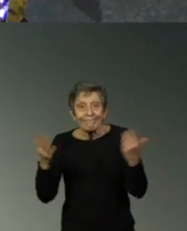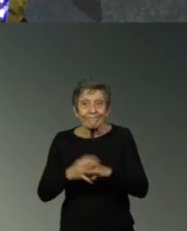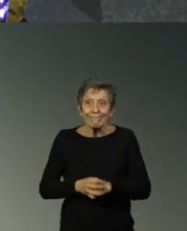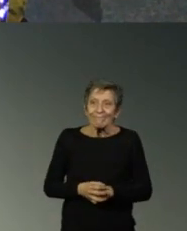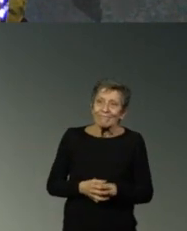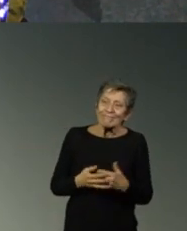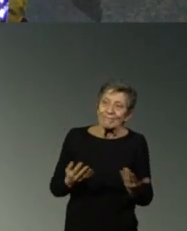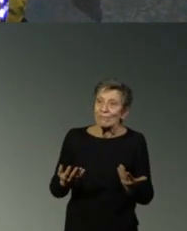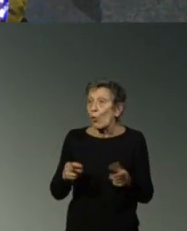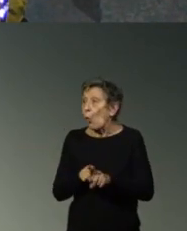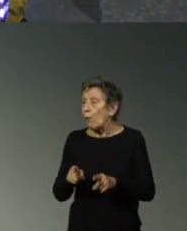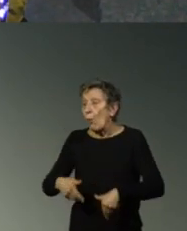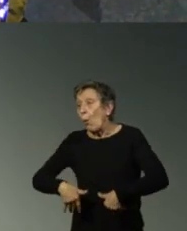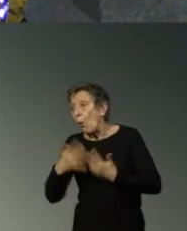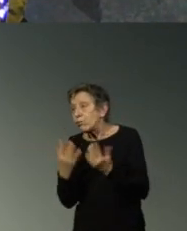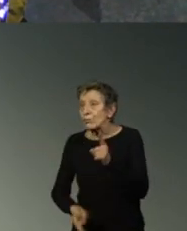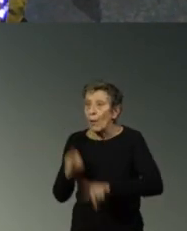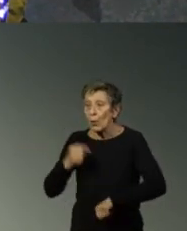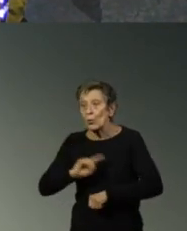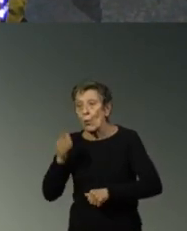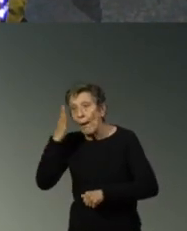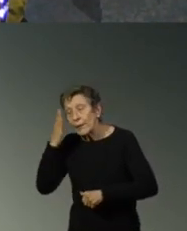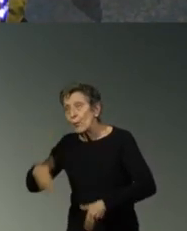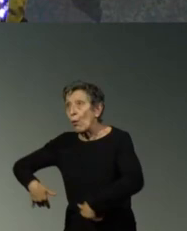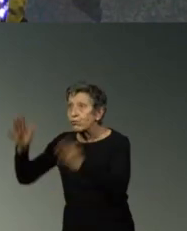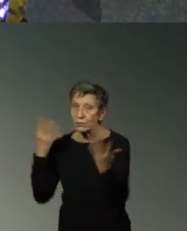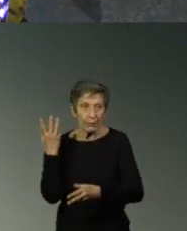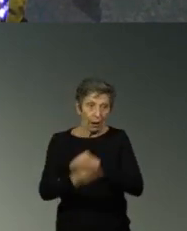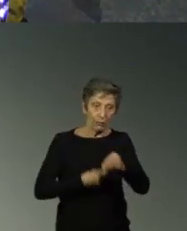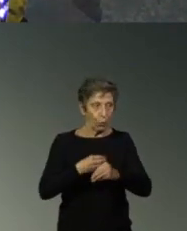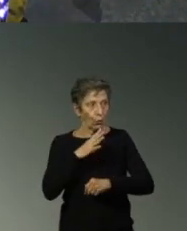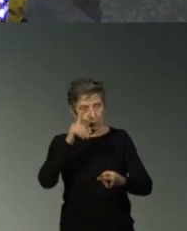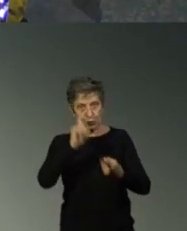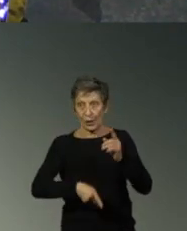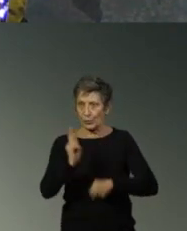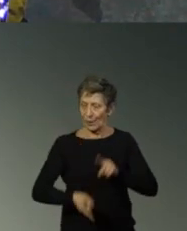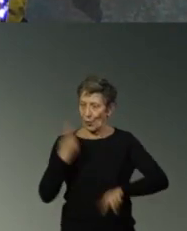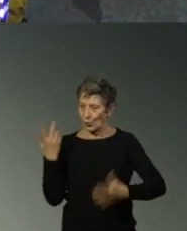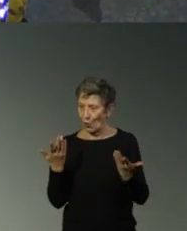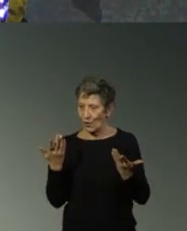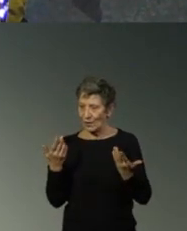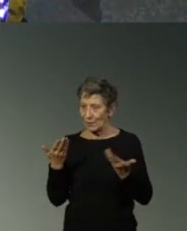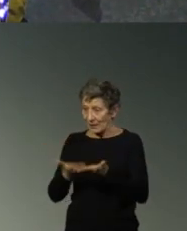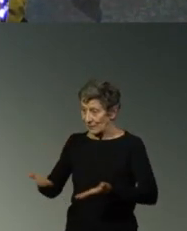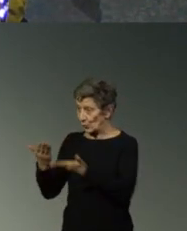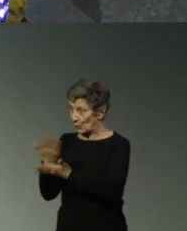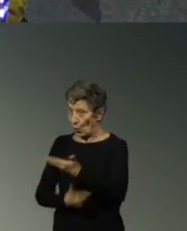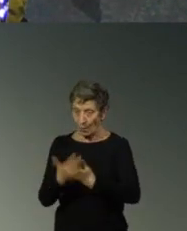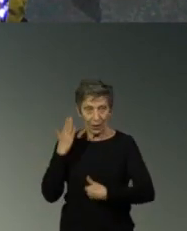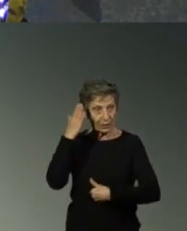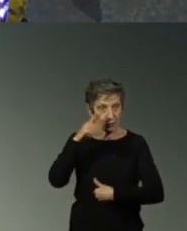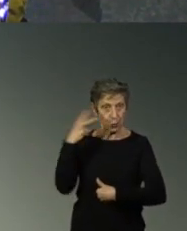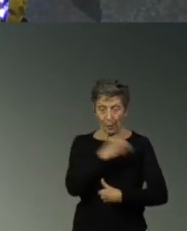c'est pas très important, quoi. Il y a quand même des sujets plus importants sur Terre. C'est quelque chose qui me questionne beaucoup. Et